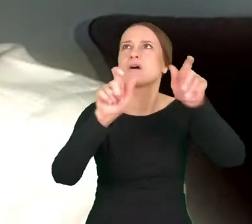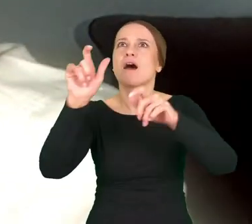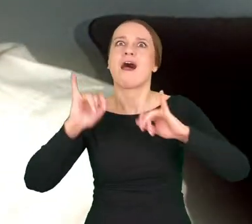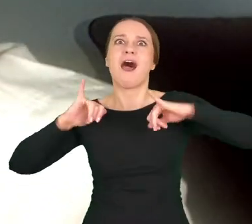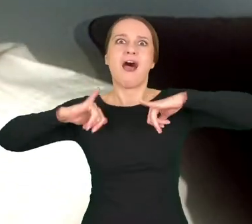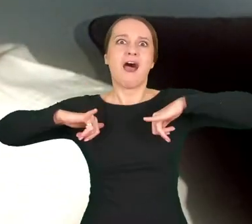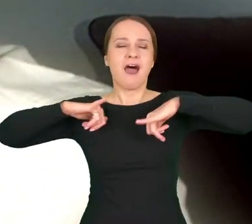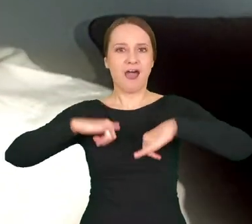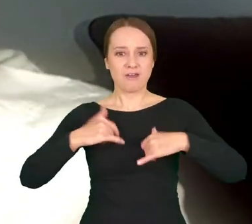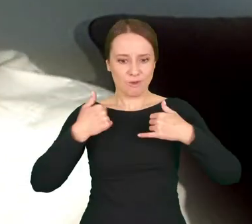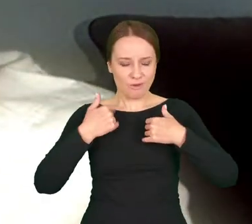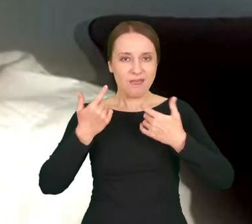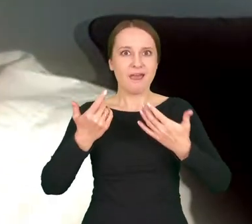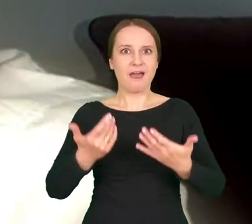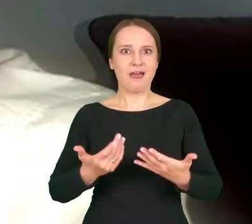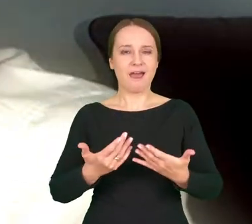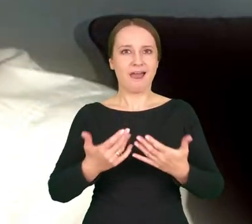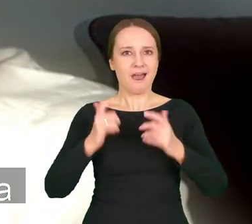chłopcu z wioski.